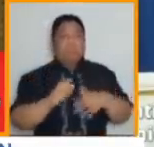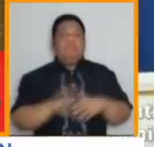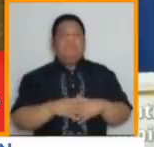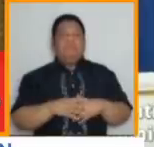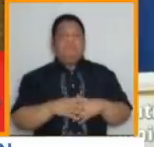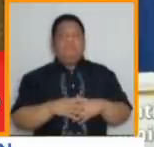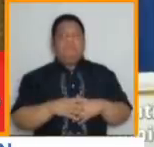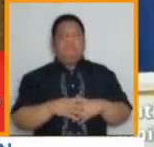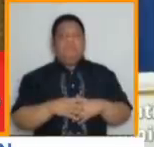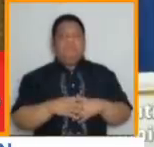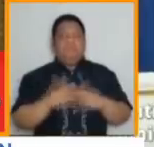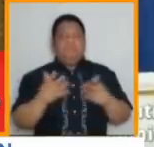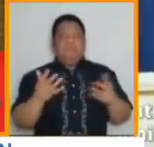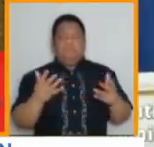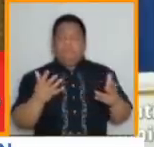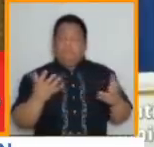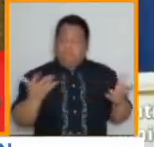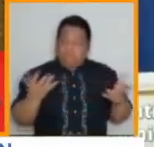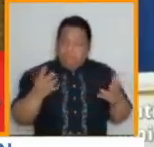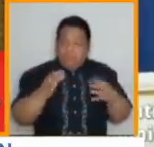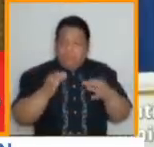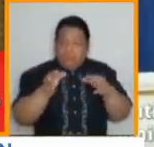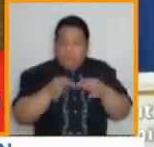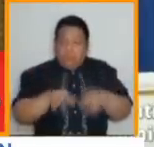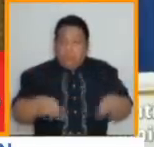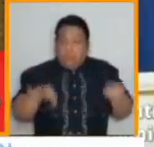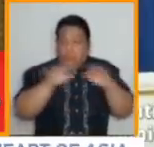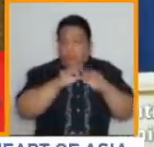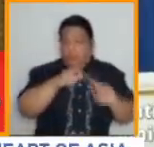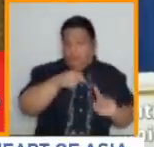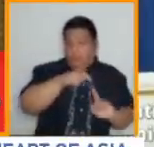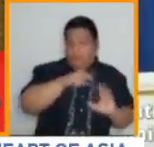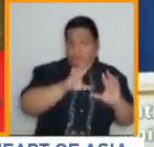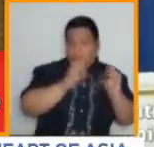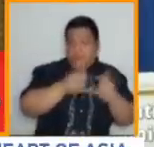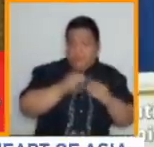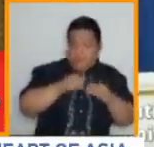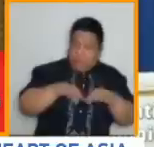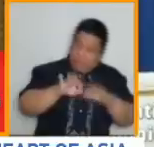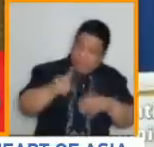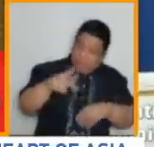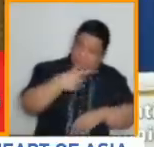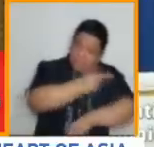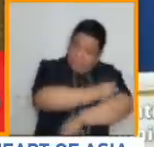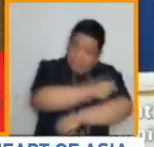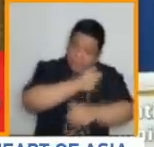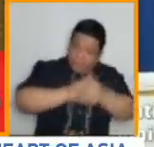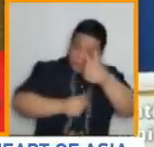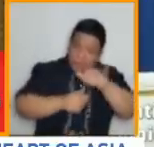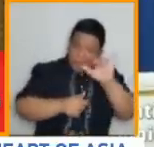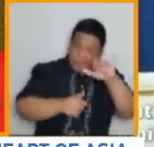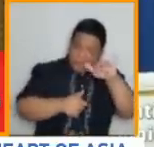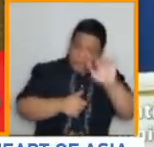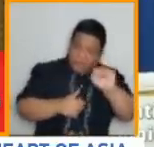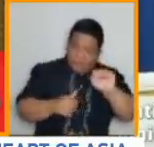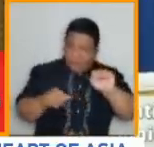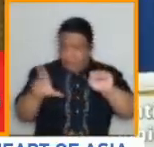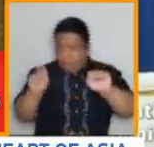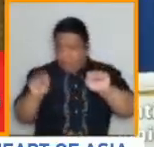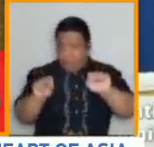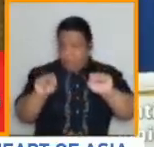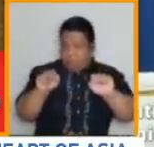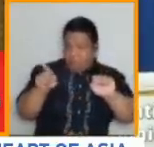ang importante lang naman sa kanya, bakunado ka hindi. Kung hindi ka bakunado, hindi ka tanggapin sa